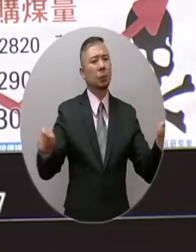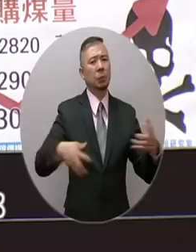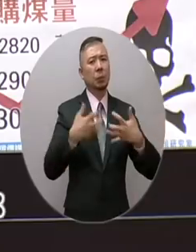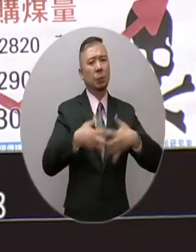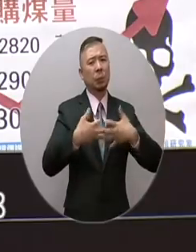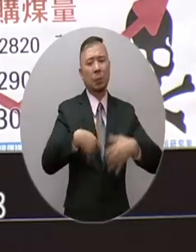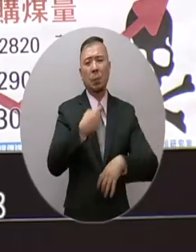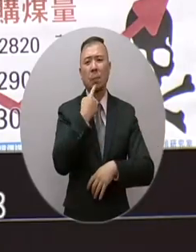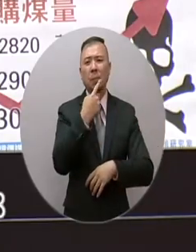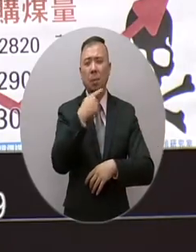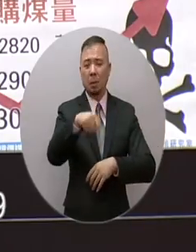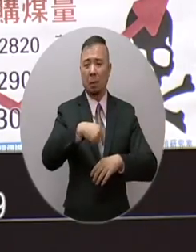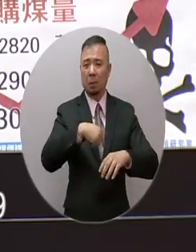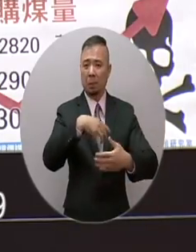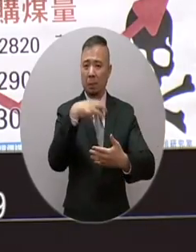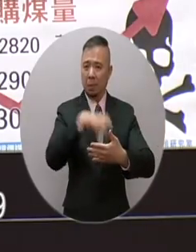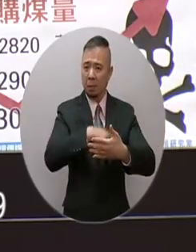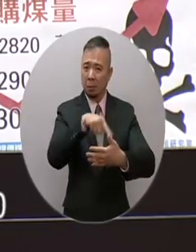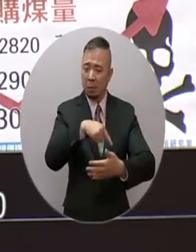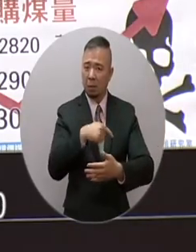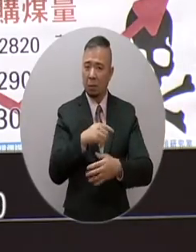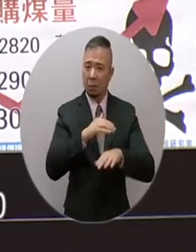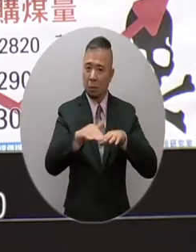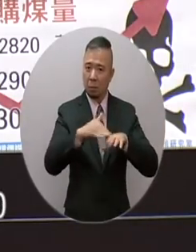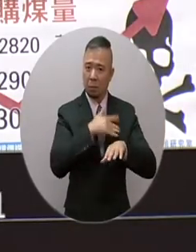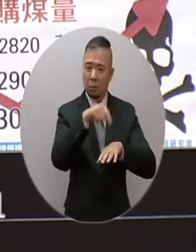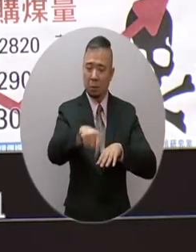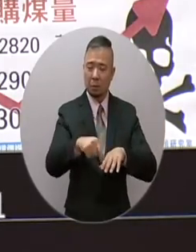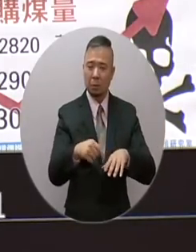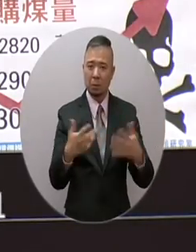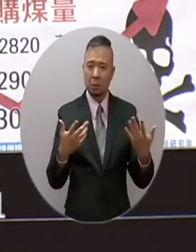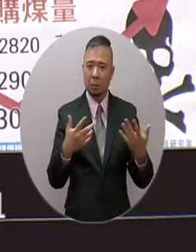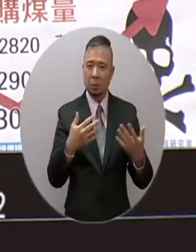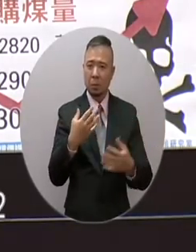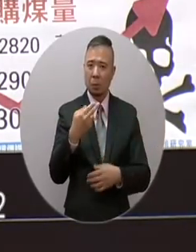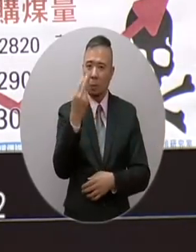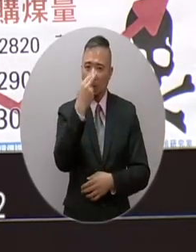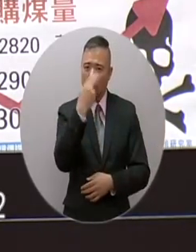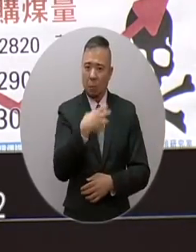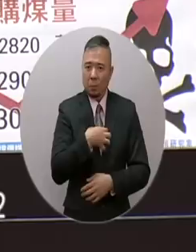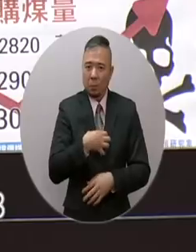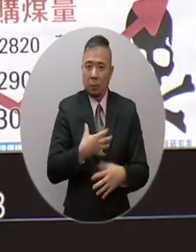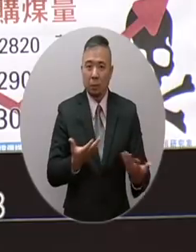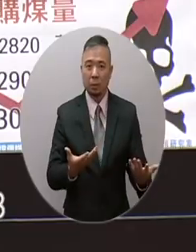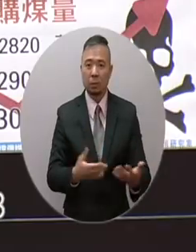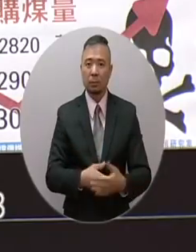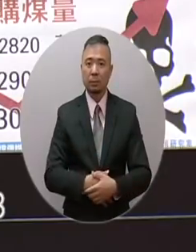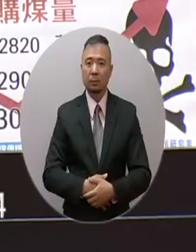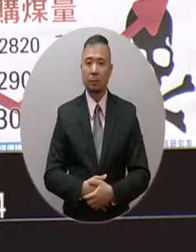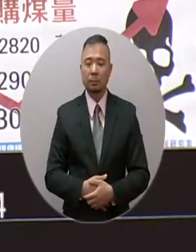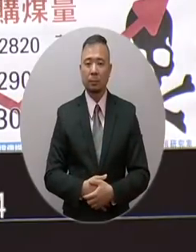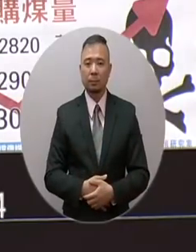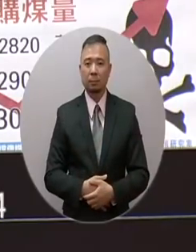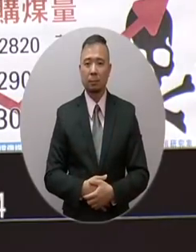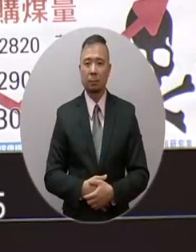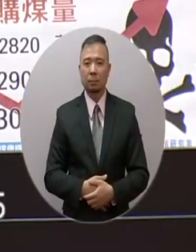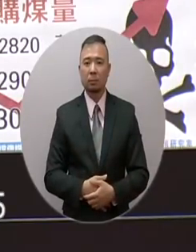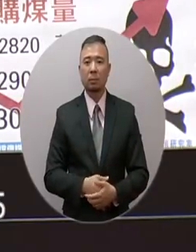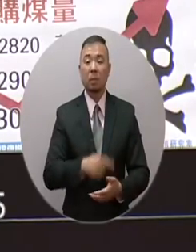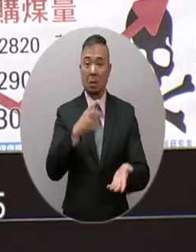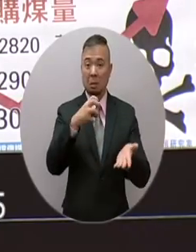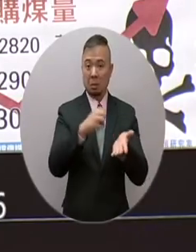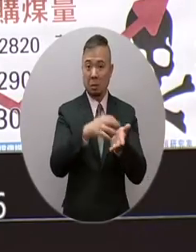疲惫或者种种的问题，它会容易发生这个状况。所以我们说你愿意，你就是宁愿把核二